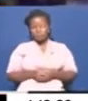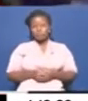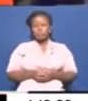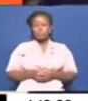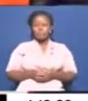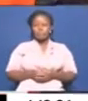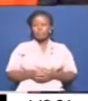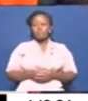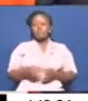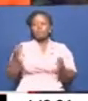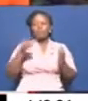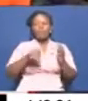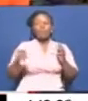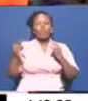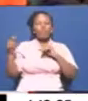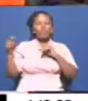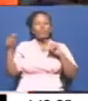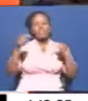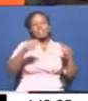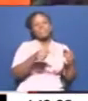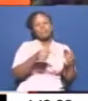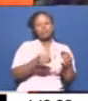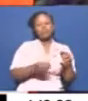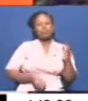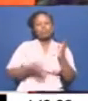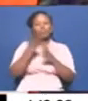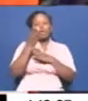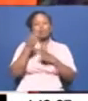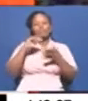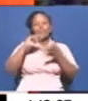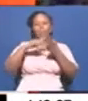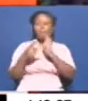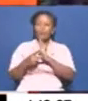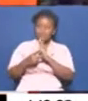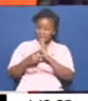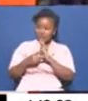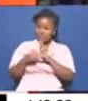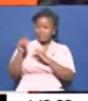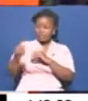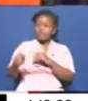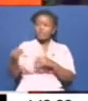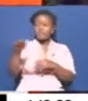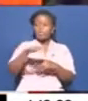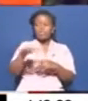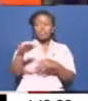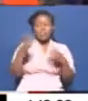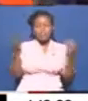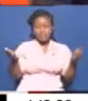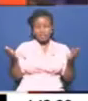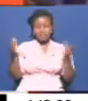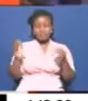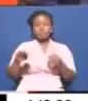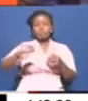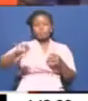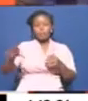Tumekuja kufungua mirandi ambayo tumetengeneza hapa. Mrandi wa Ball County meshikana na World